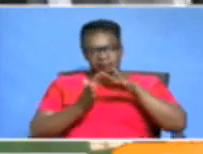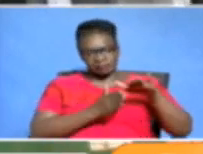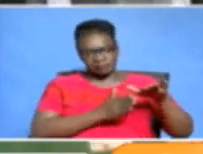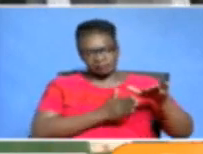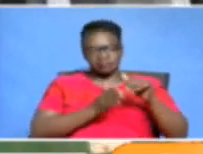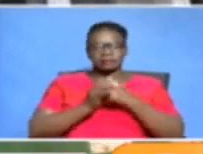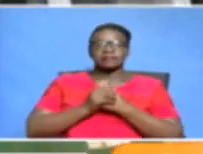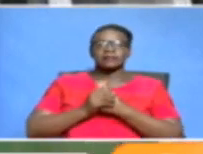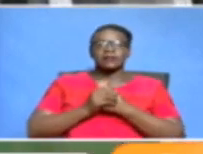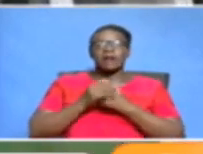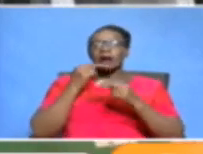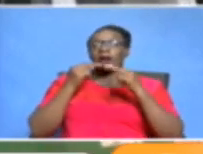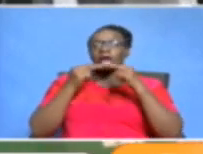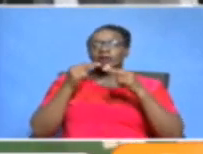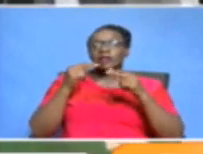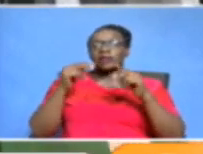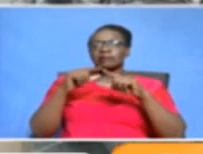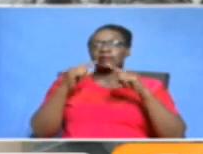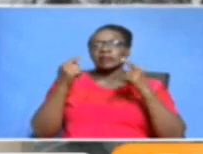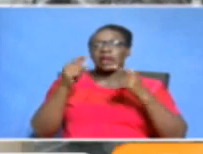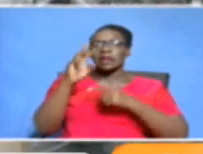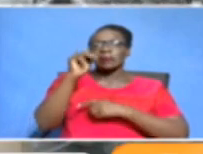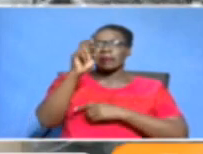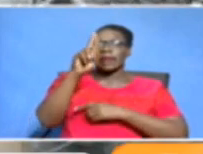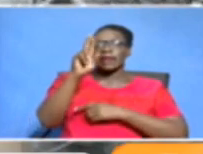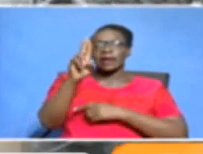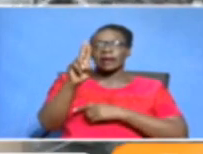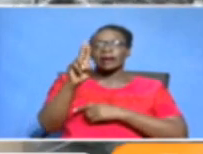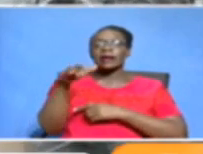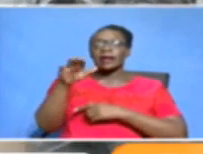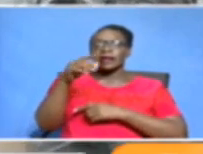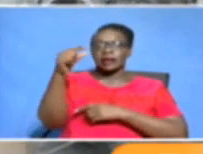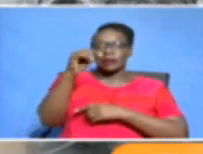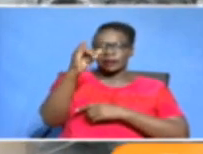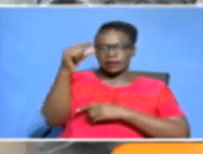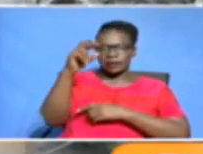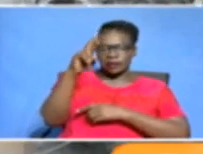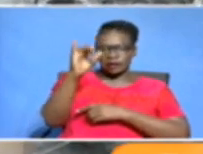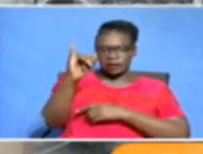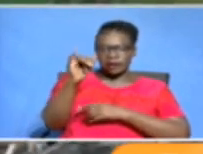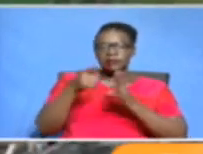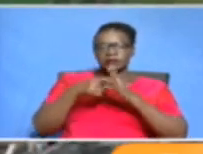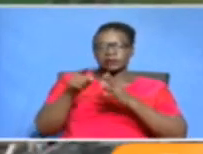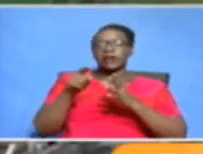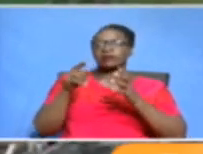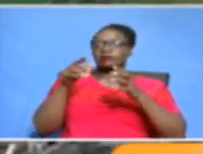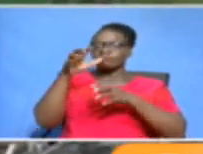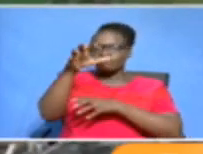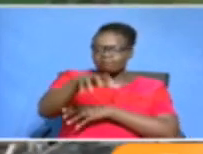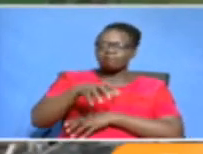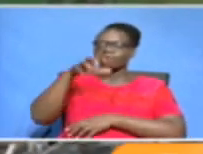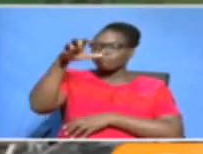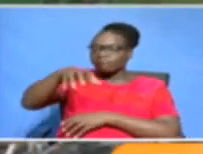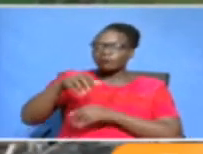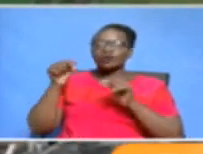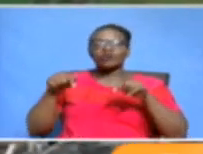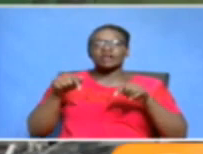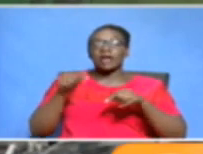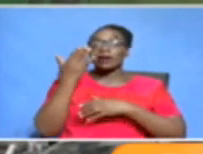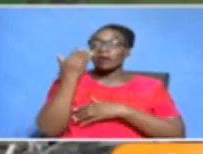Hatimaye, hoteli ya Grand Mana iliyoko eneo la Gigiri imeanza kubomolewa mapema leo kufuatia malalamishi